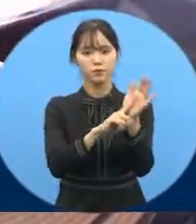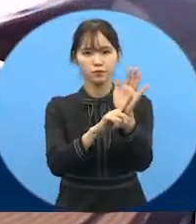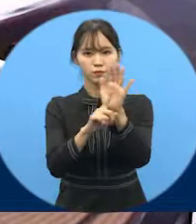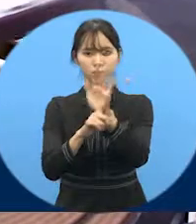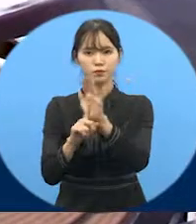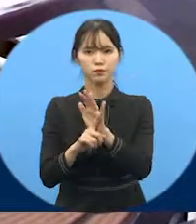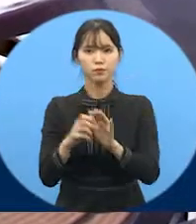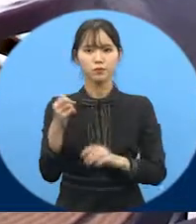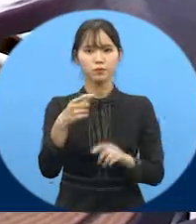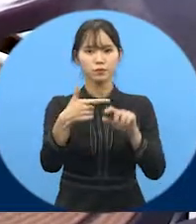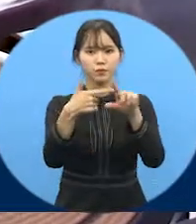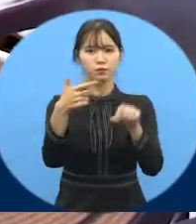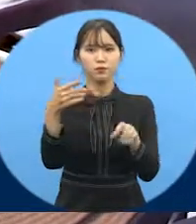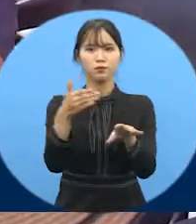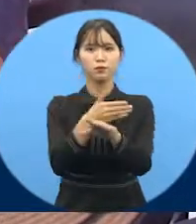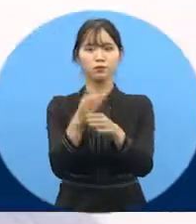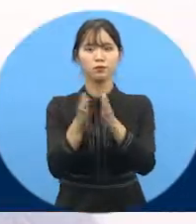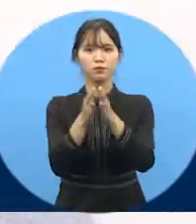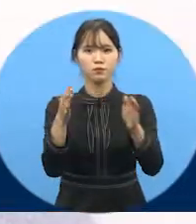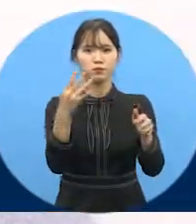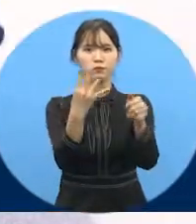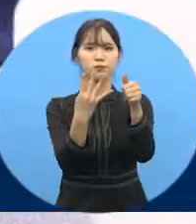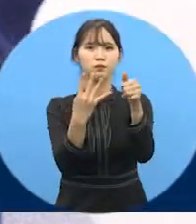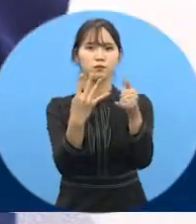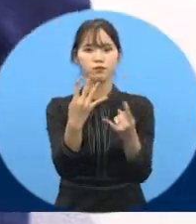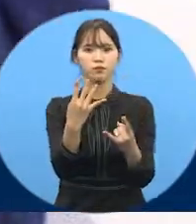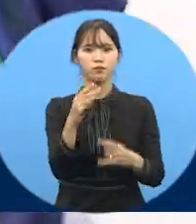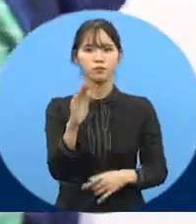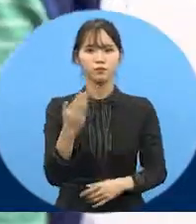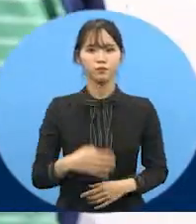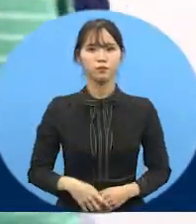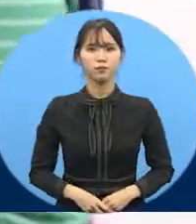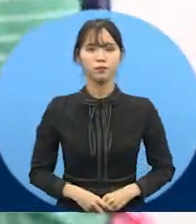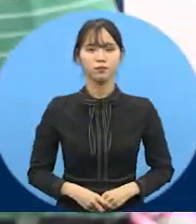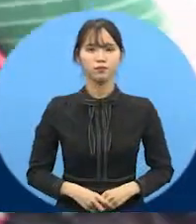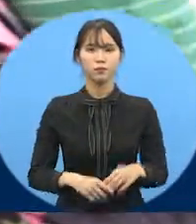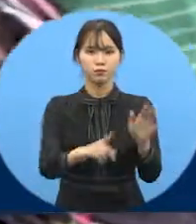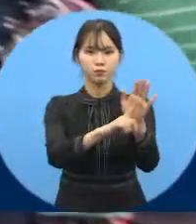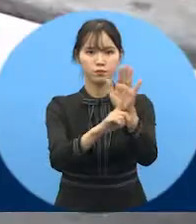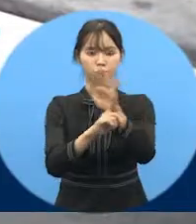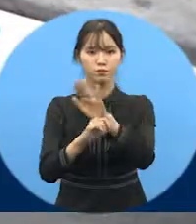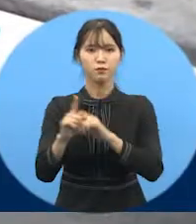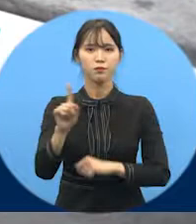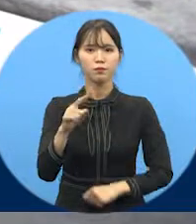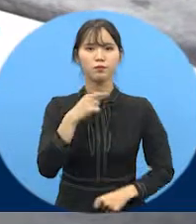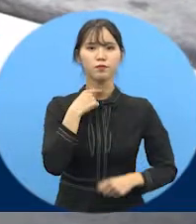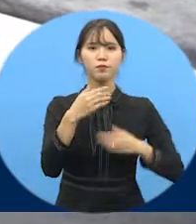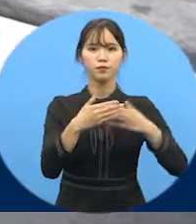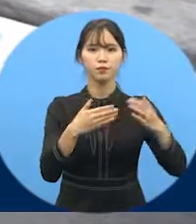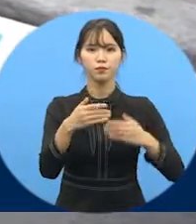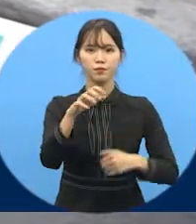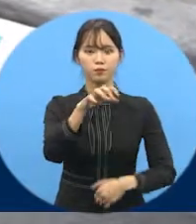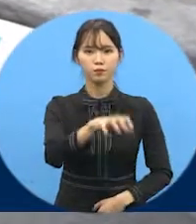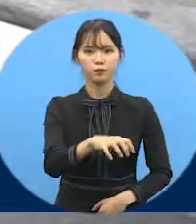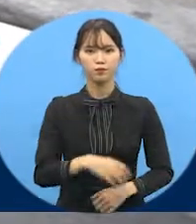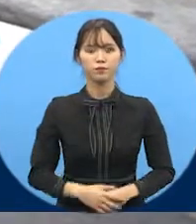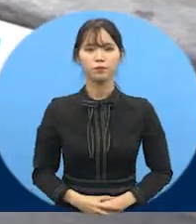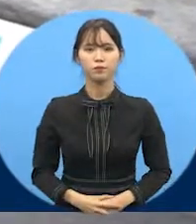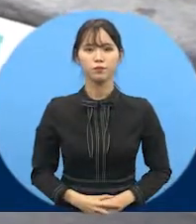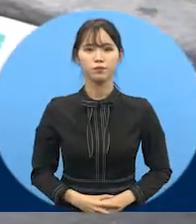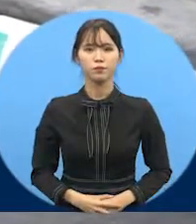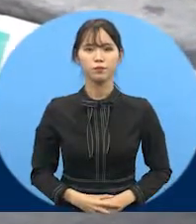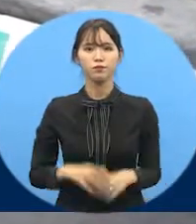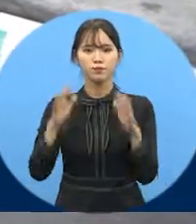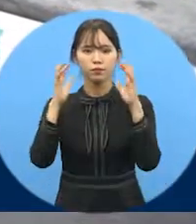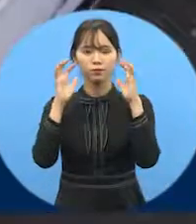활성화하기 위해 지난해 6월부터 개최해 4회째를 맞고 있습니다 이번 모집은 공방 체험이 펼쳐지는